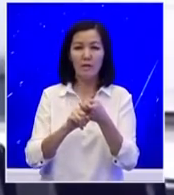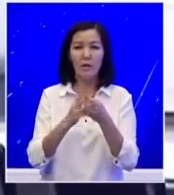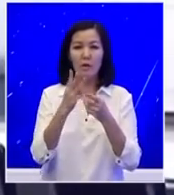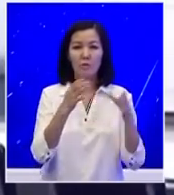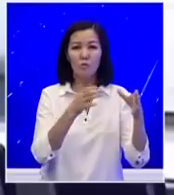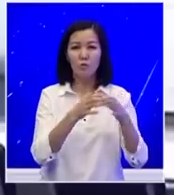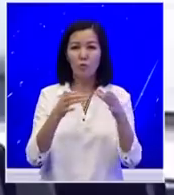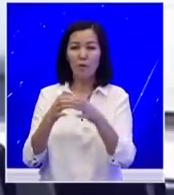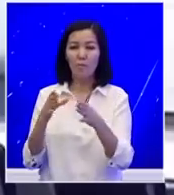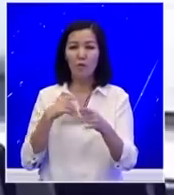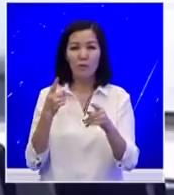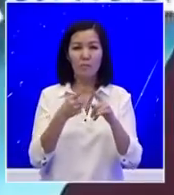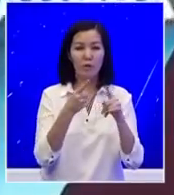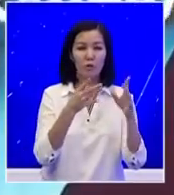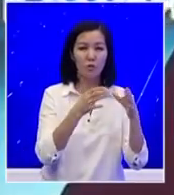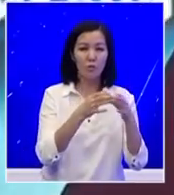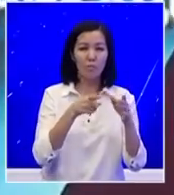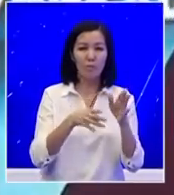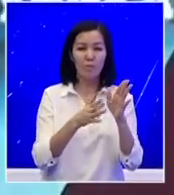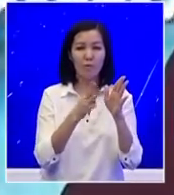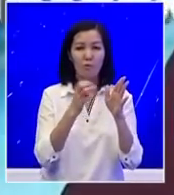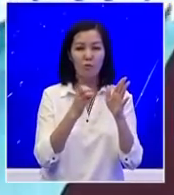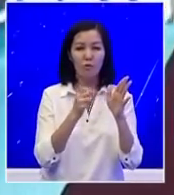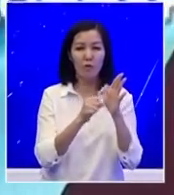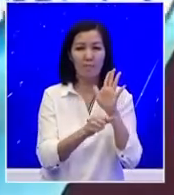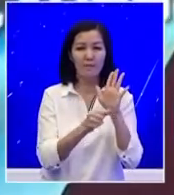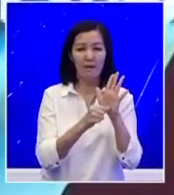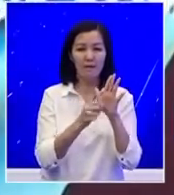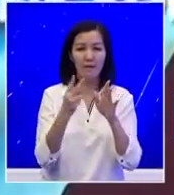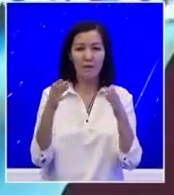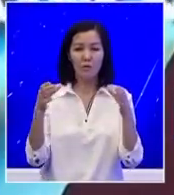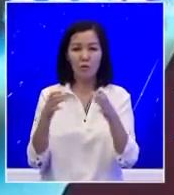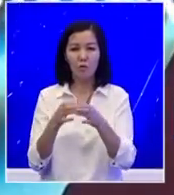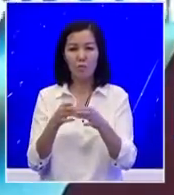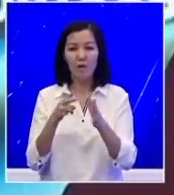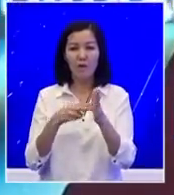топқа бөлінген. Бірінші топ 1366 адам, екінші топ